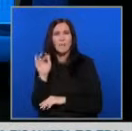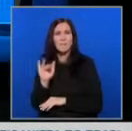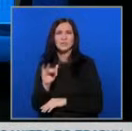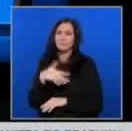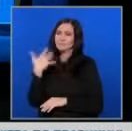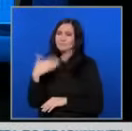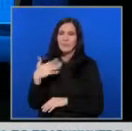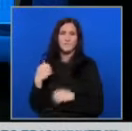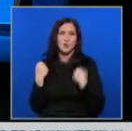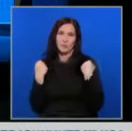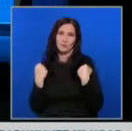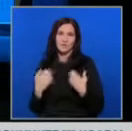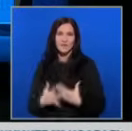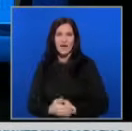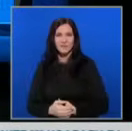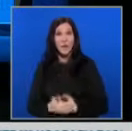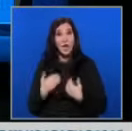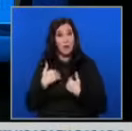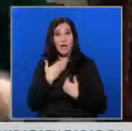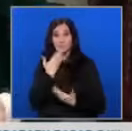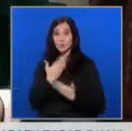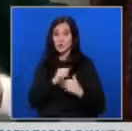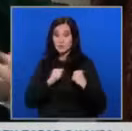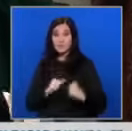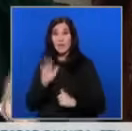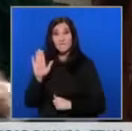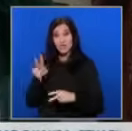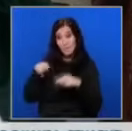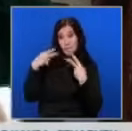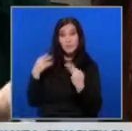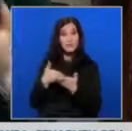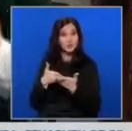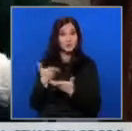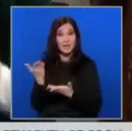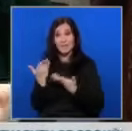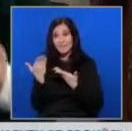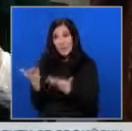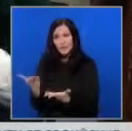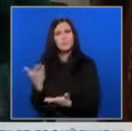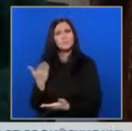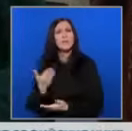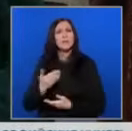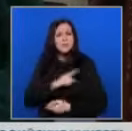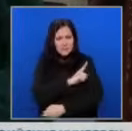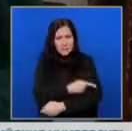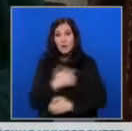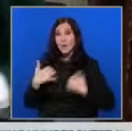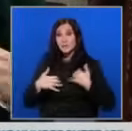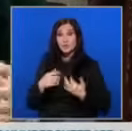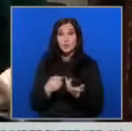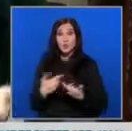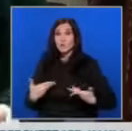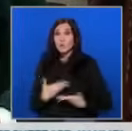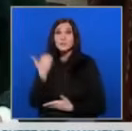беше невероятно изживяване. И аз благодаря от сърце на вашата публика, защото тя ни даде онази сила и страст, които са толкова необходими